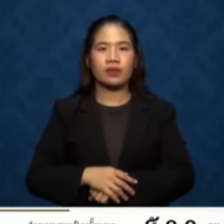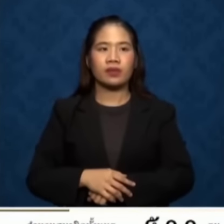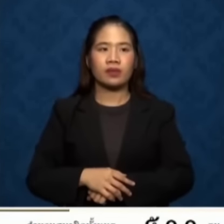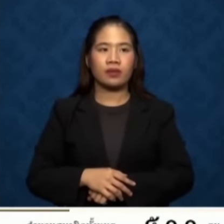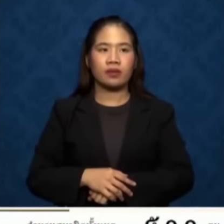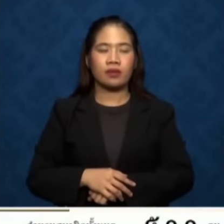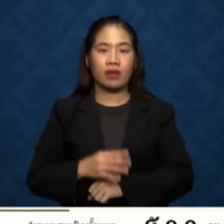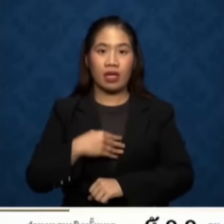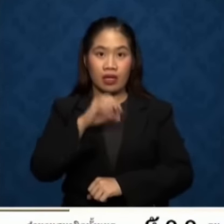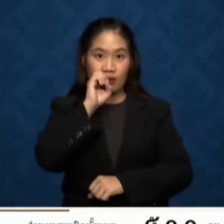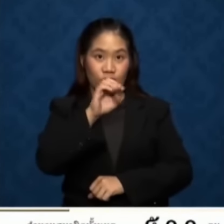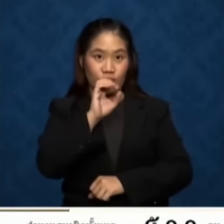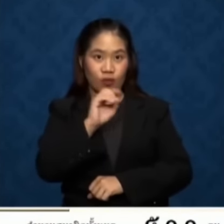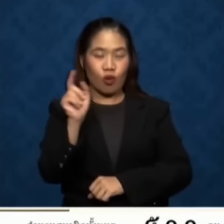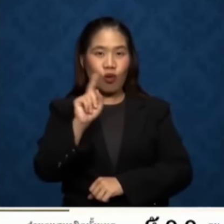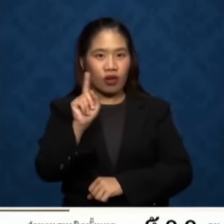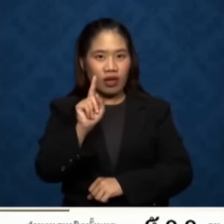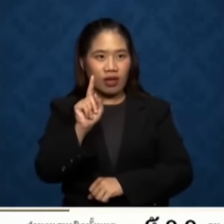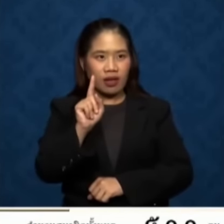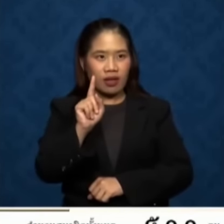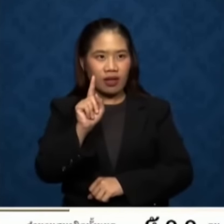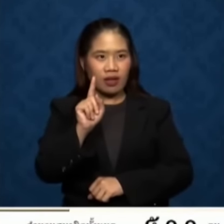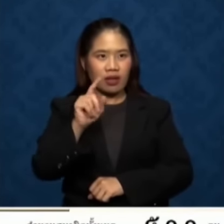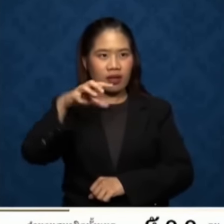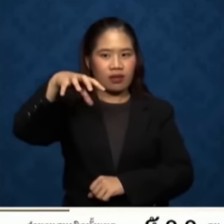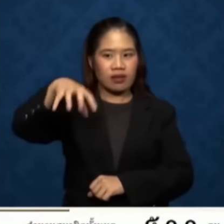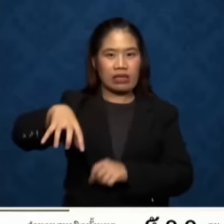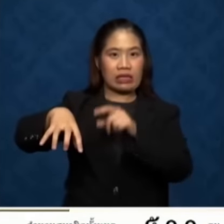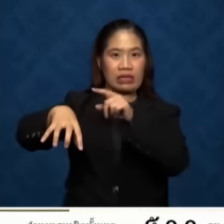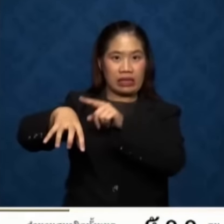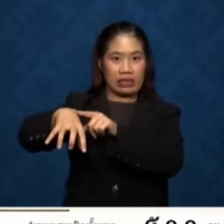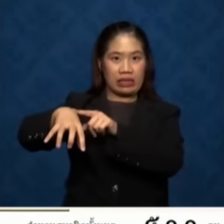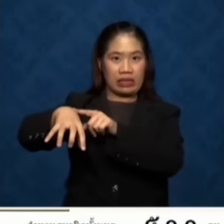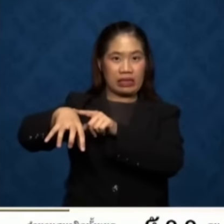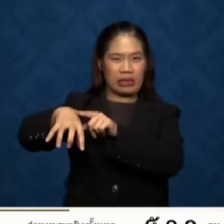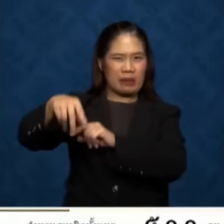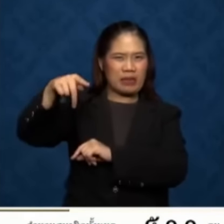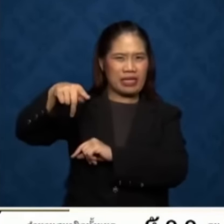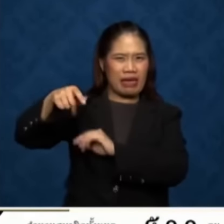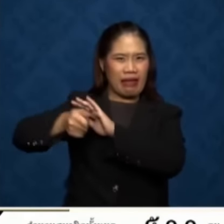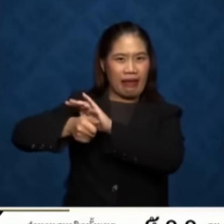การที่บอกที่คุมขังทิพย์